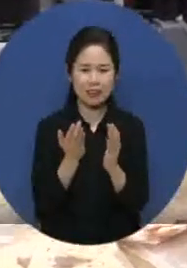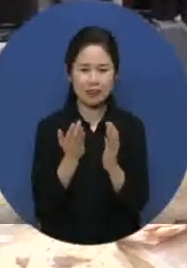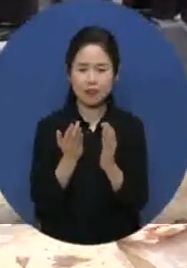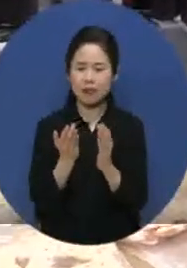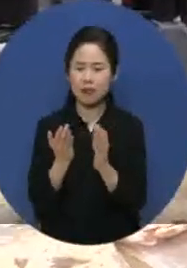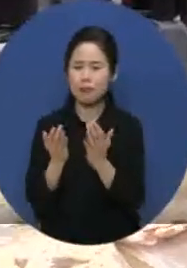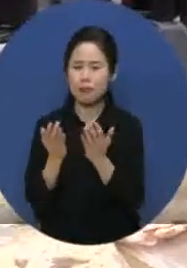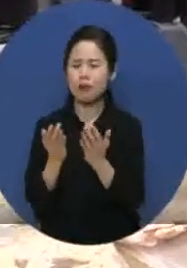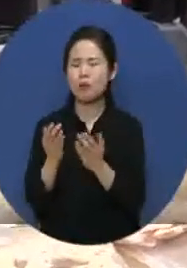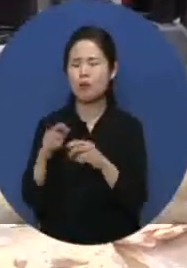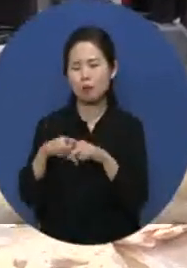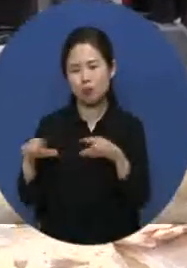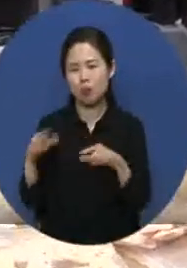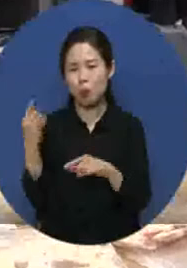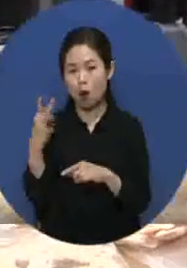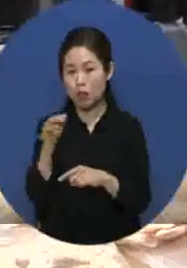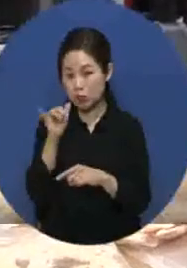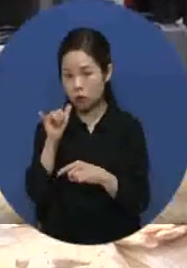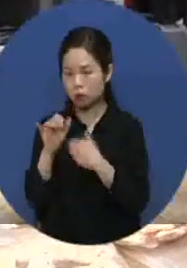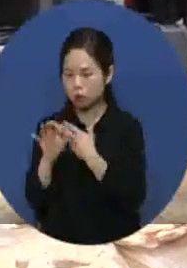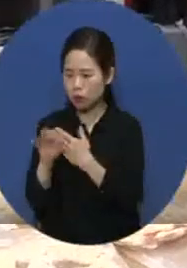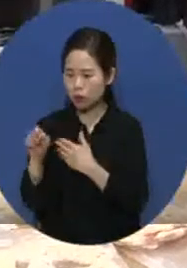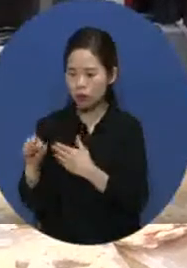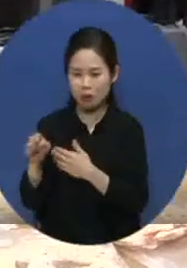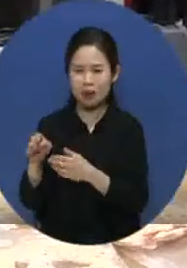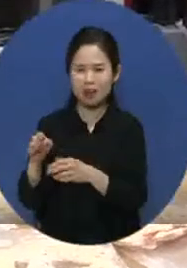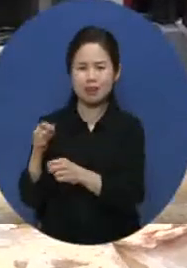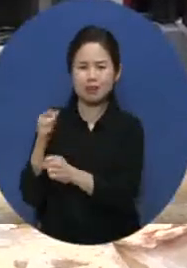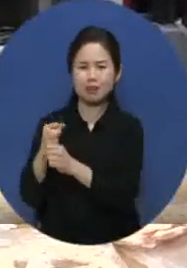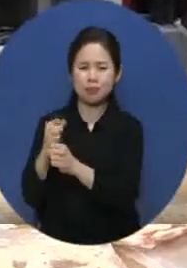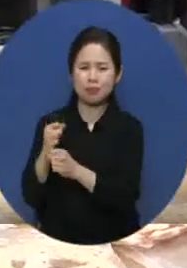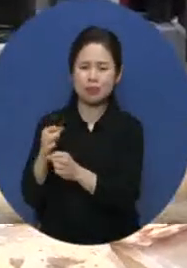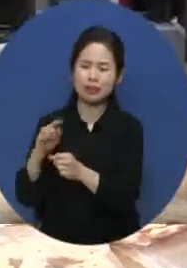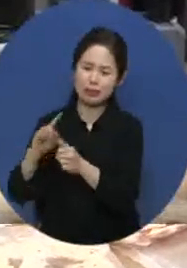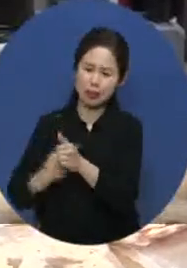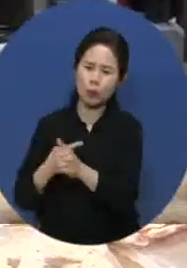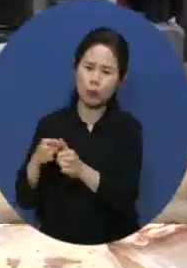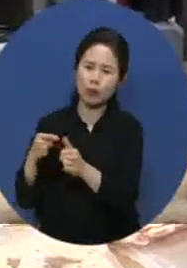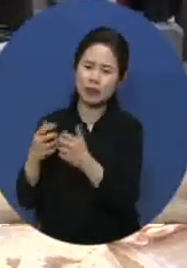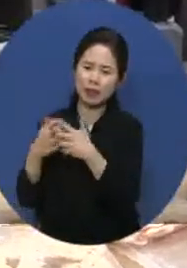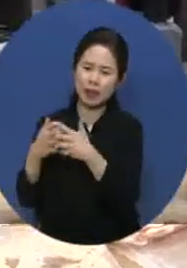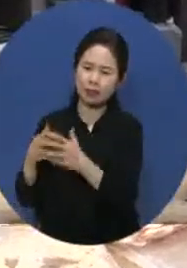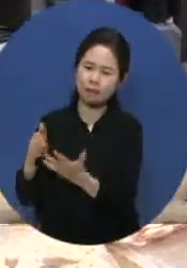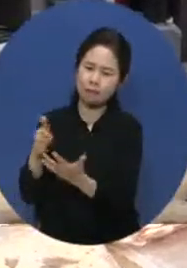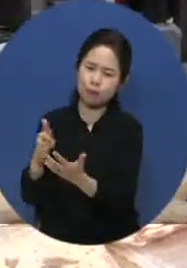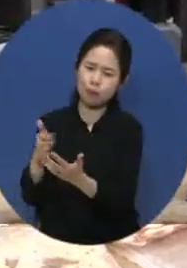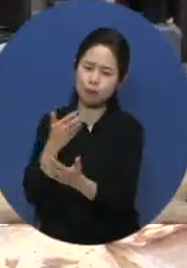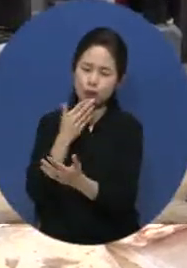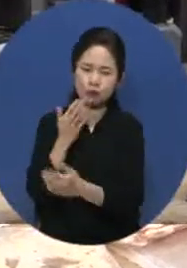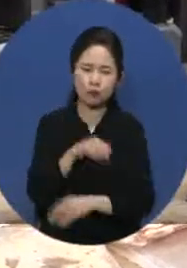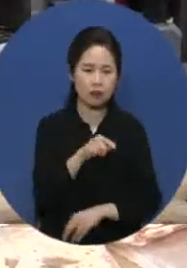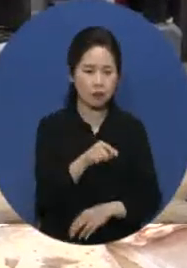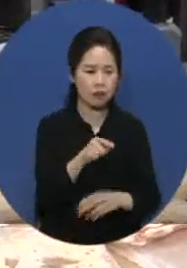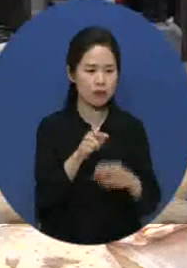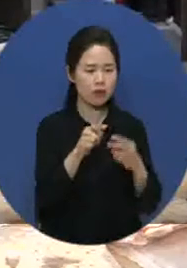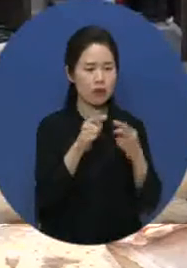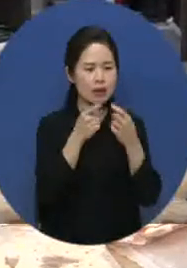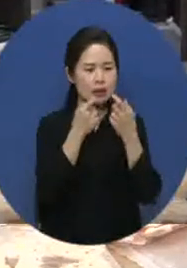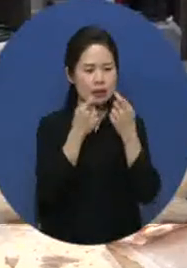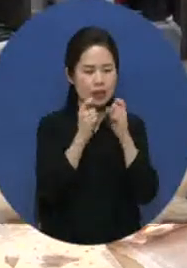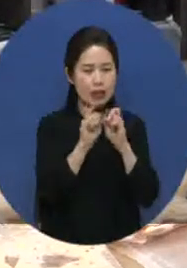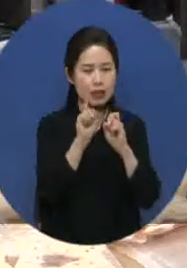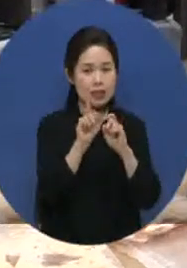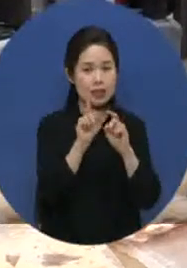이제 기계가 하는데, 이 작업은 딱 한 명용 맞춤형 기판이라서 그렇게 하면은